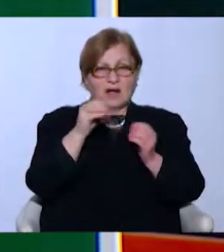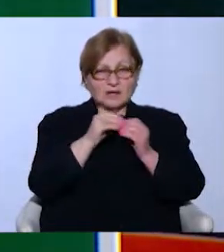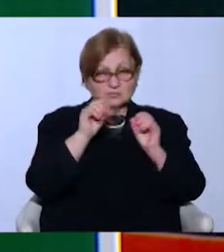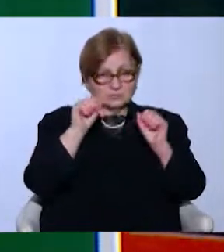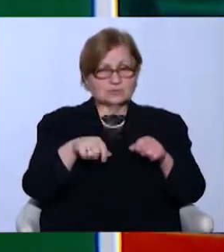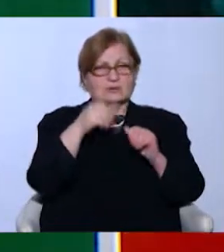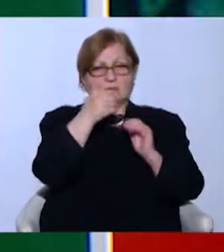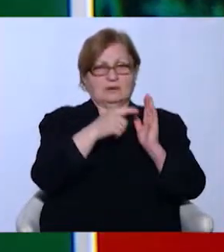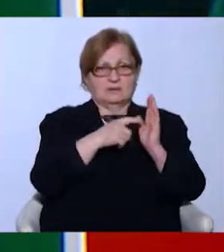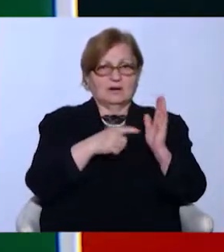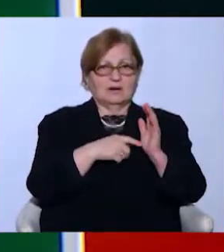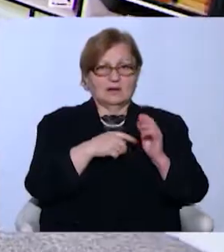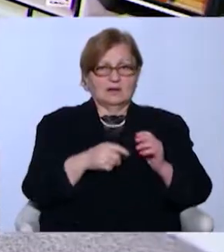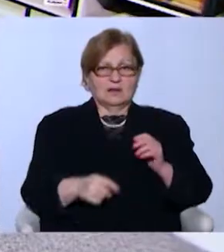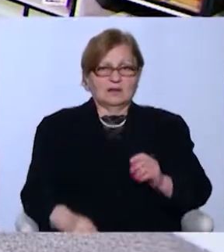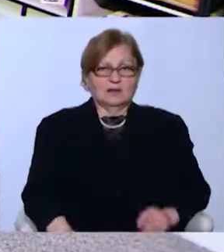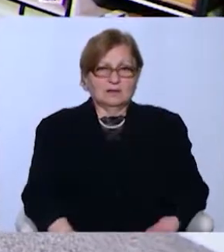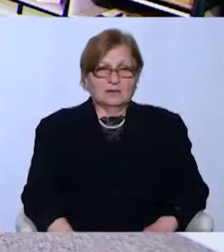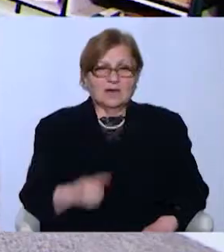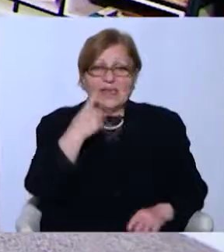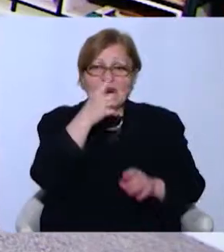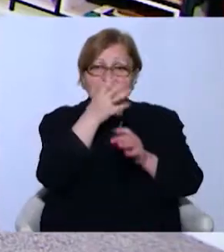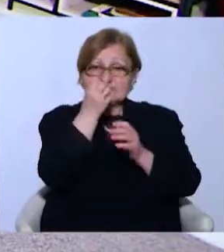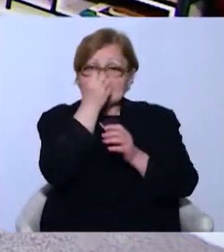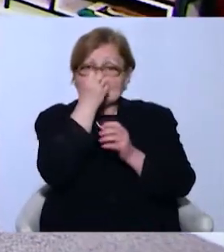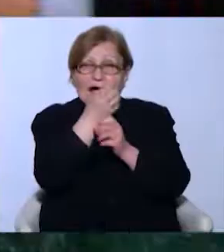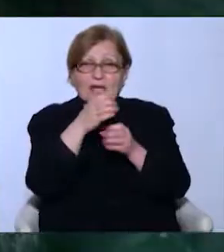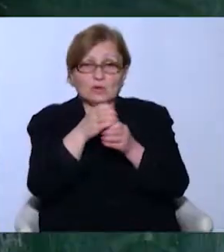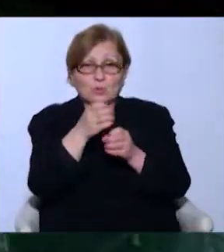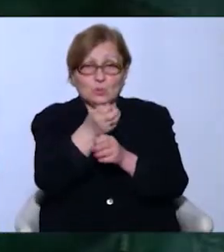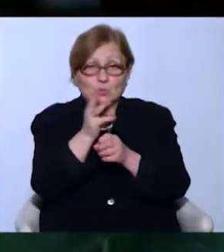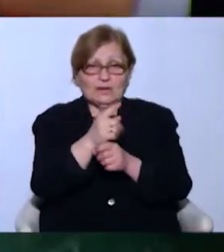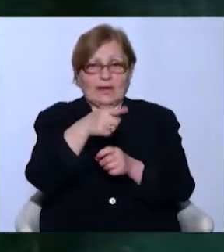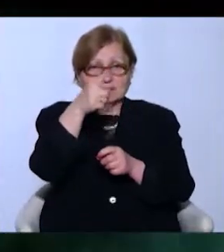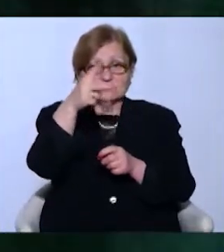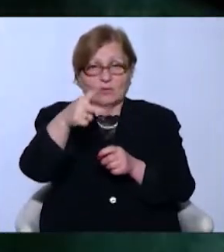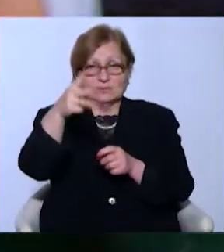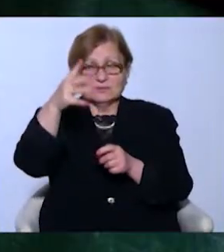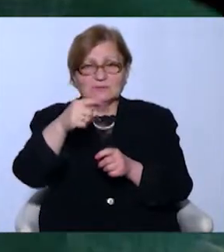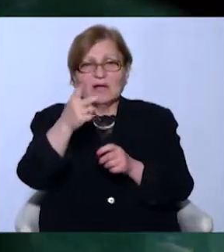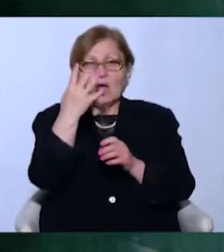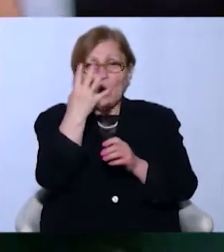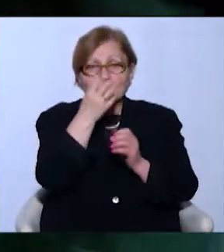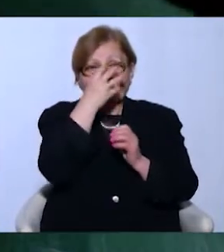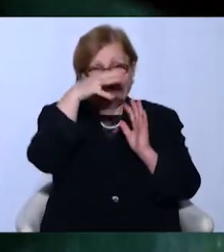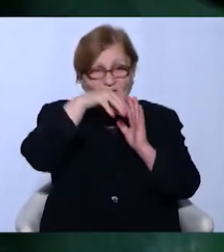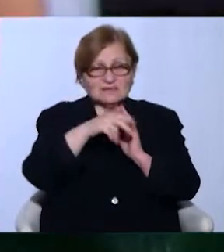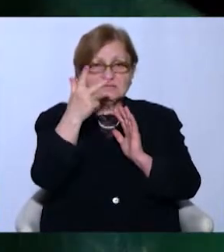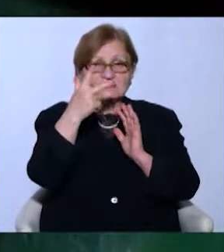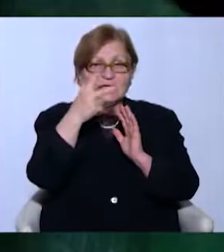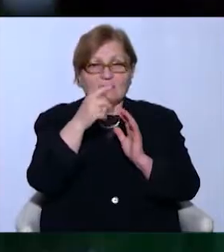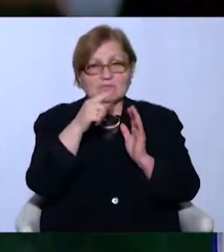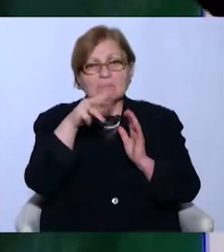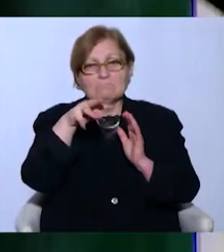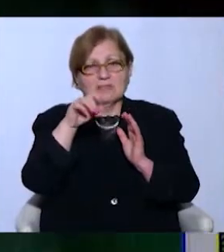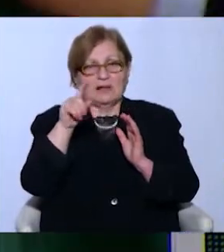მისი გამყოფი და გამოვიდა აი ერთი თაიგული, აი მეორე, აი მესამე, აი მეოთხე, აი მეხუთე, აი მეექვსე,